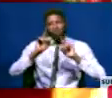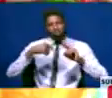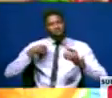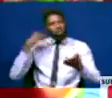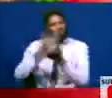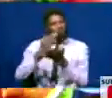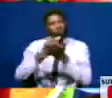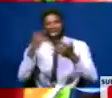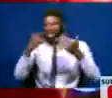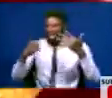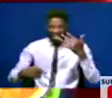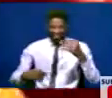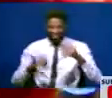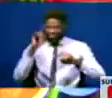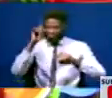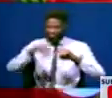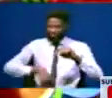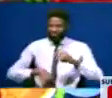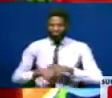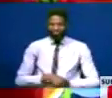kabisa.